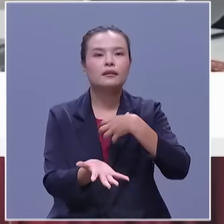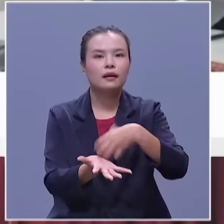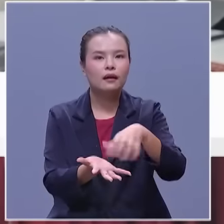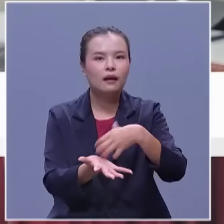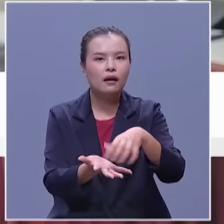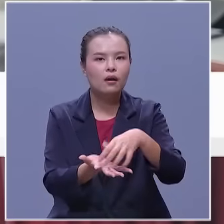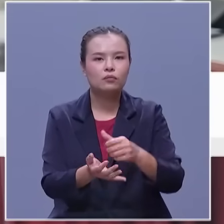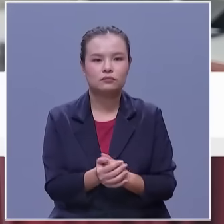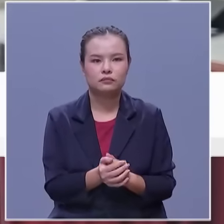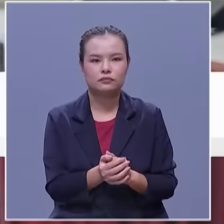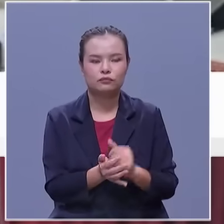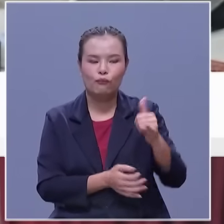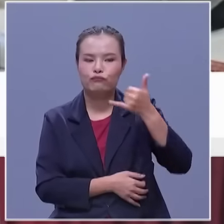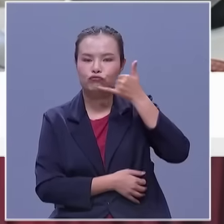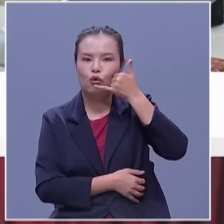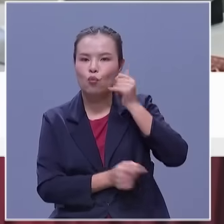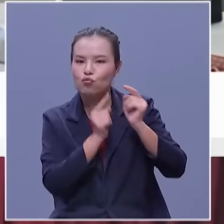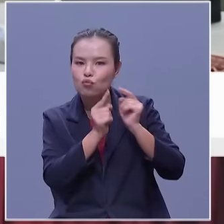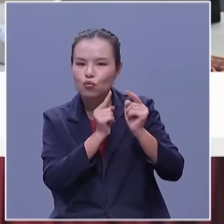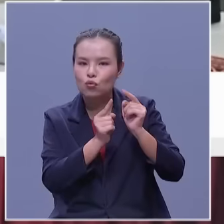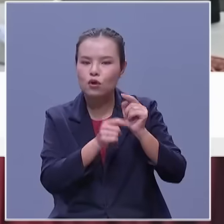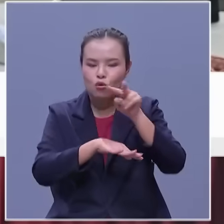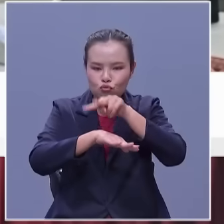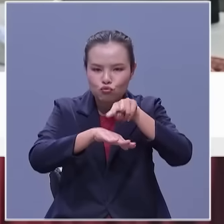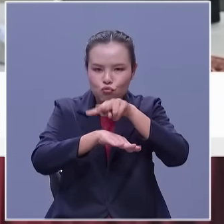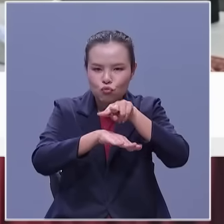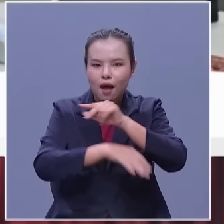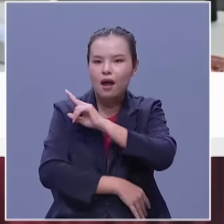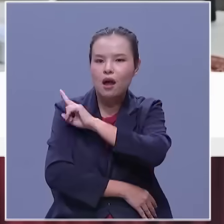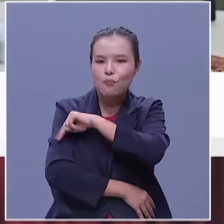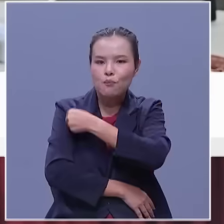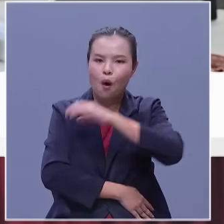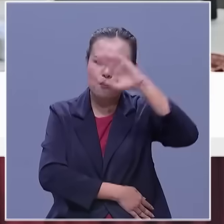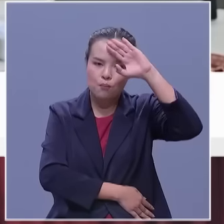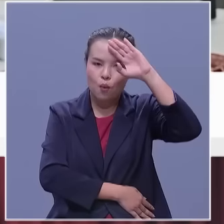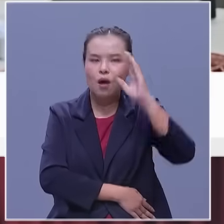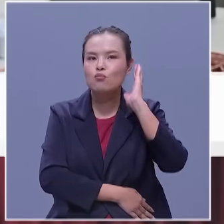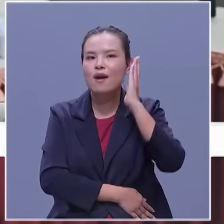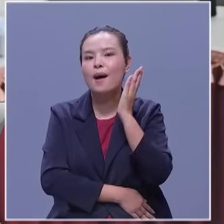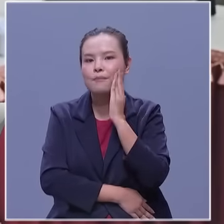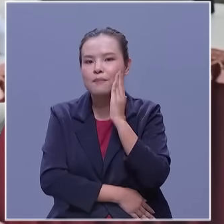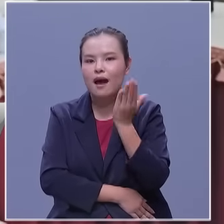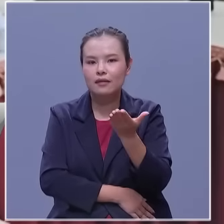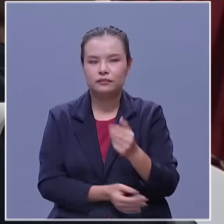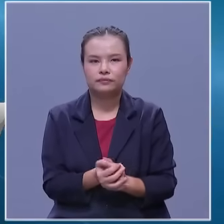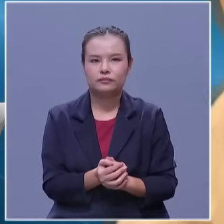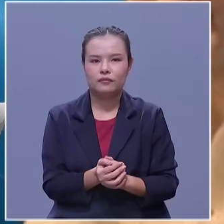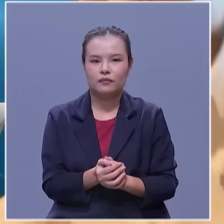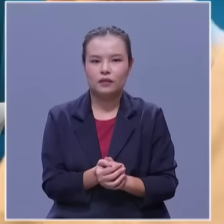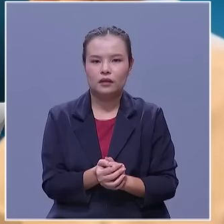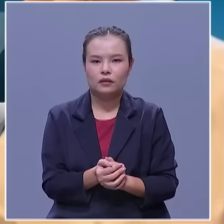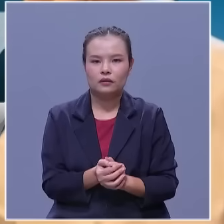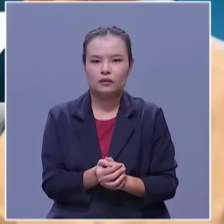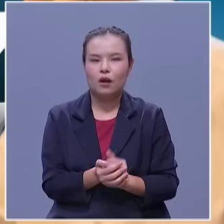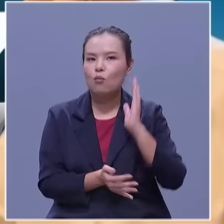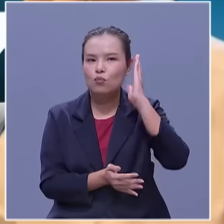นี้ค่ะว่าได้รับการติดต่อให้มาเฝ้าไข้เสียแป้งระหว่างที่พักอยู่ที่โรงพยาบาลโดยเห็นว่าช่วงที่อยู่ที่โรงพยาบาล